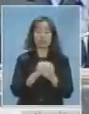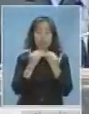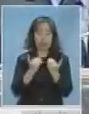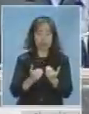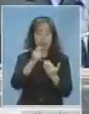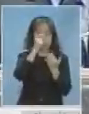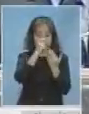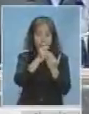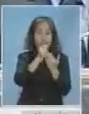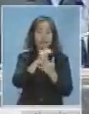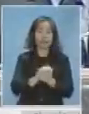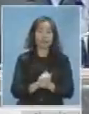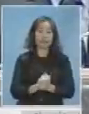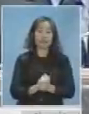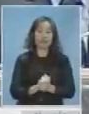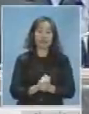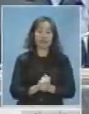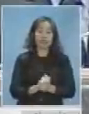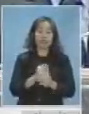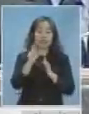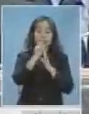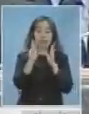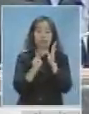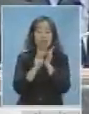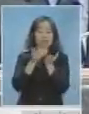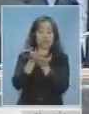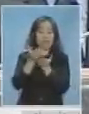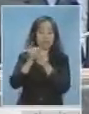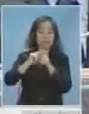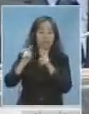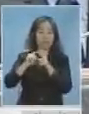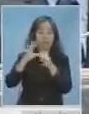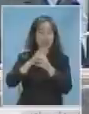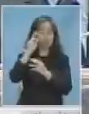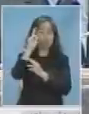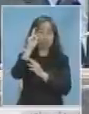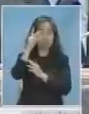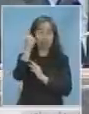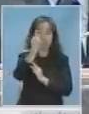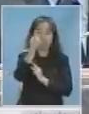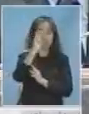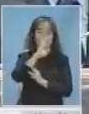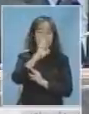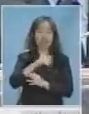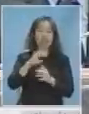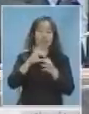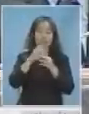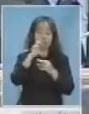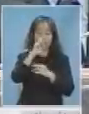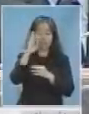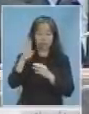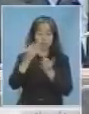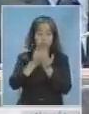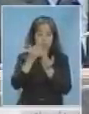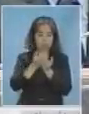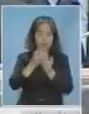คารพจริงๆครับท่านประธานวินัยการคลังมันไม่ใช่เรื่องของการกู้อย่างเดียวครับมันเป็นเรื่องของการรักษาระบบการตรว